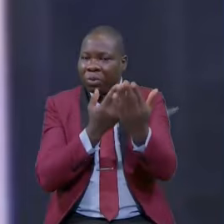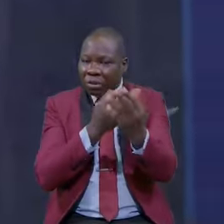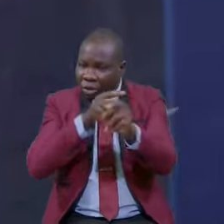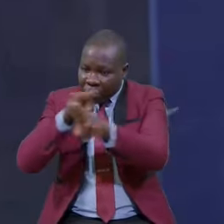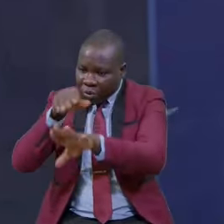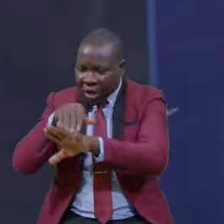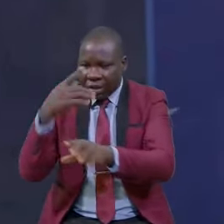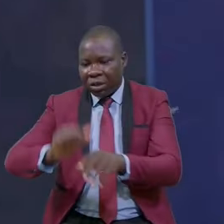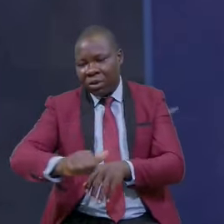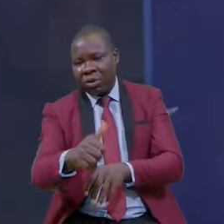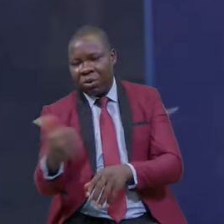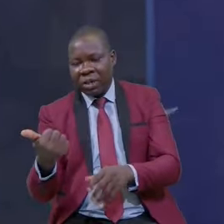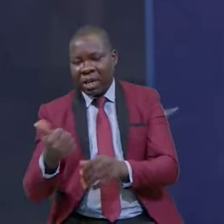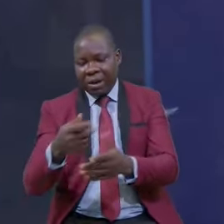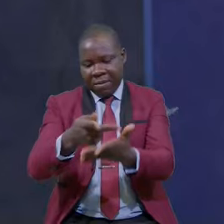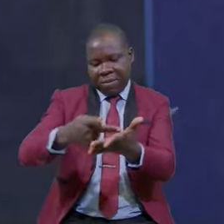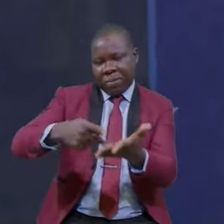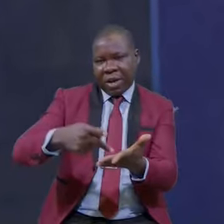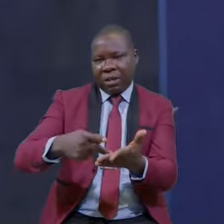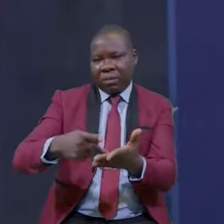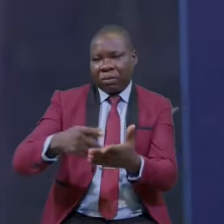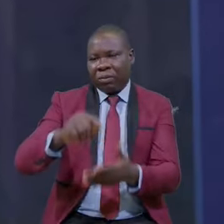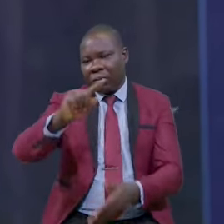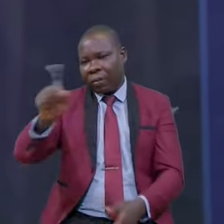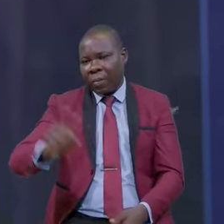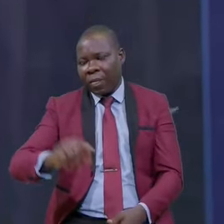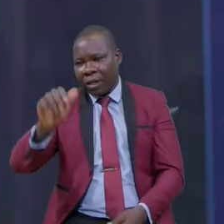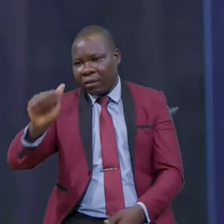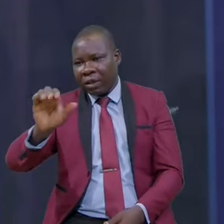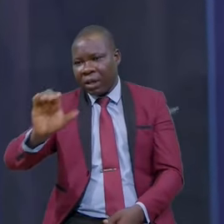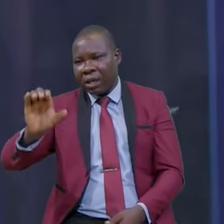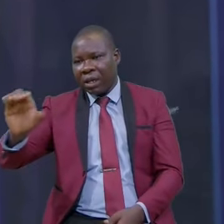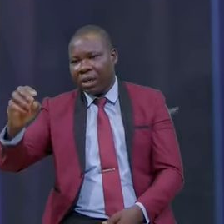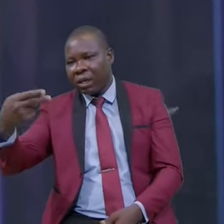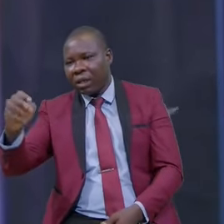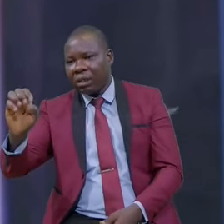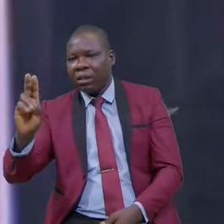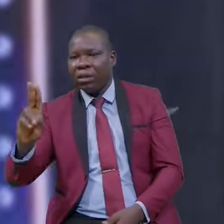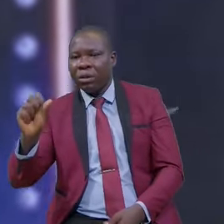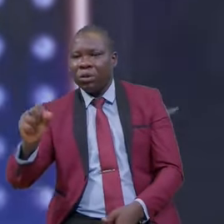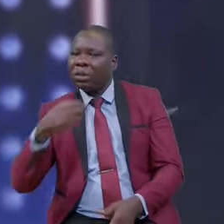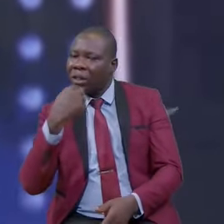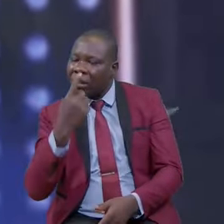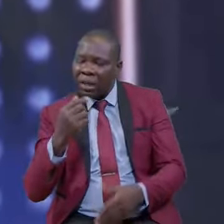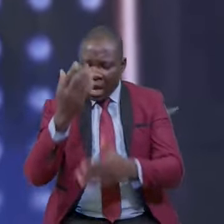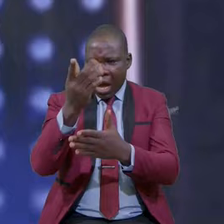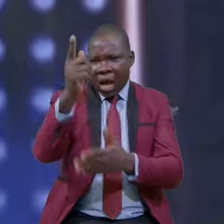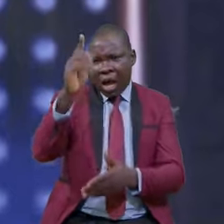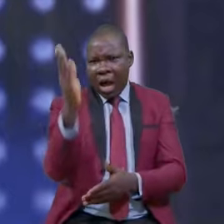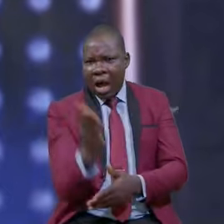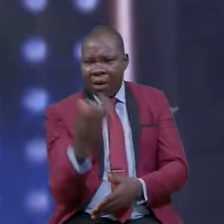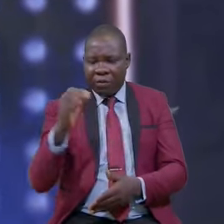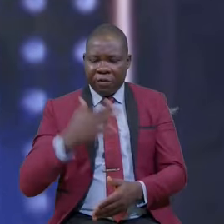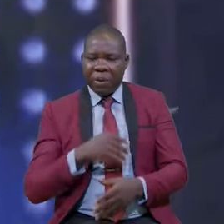half. Je donne la moitié de mes biens aux pauvres. And if I'm taking et si j'ai pris anything, quelque chose à tort de quelqu'un,